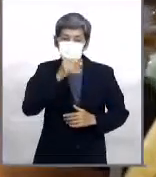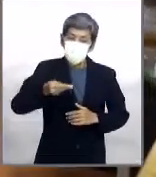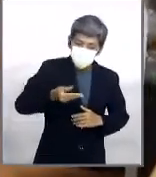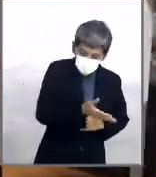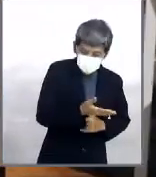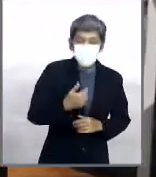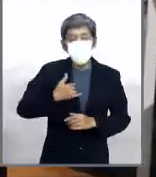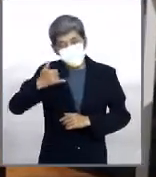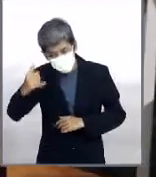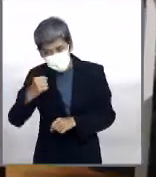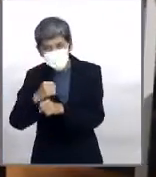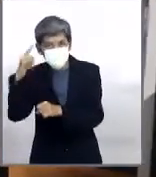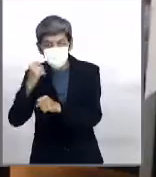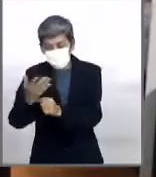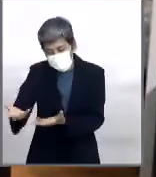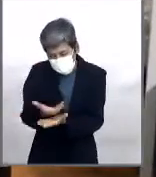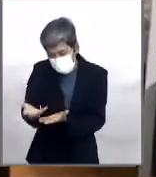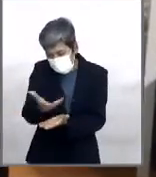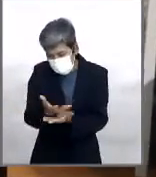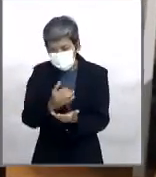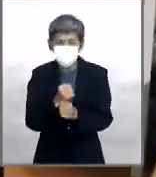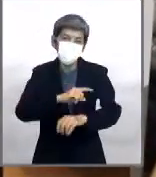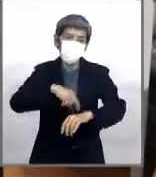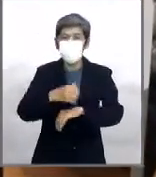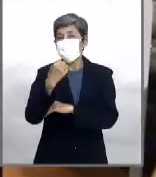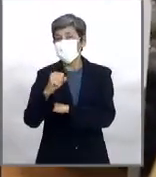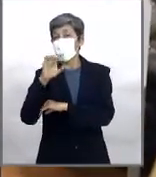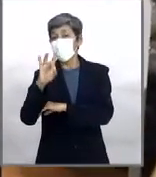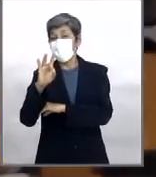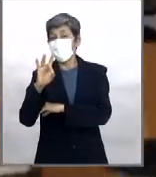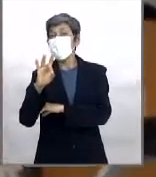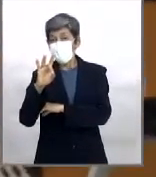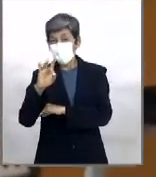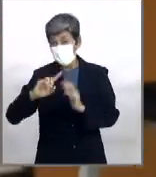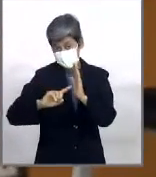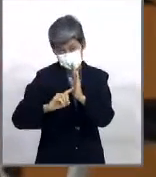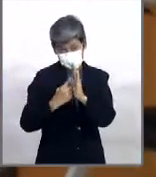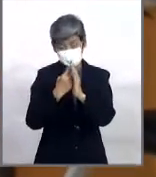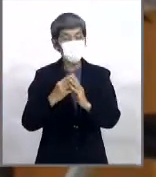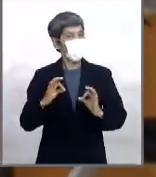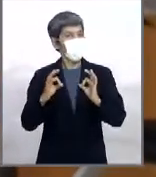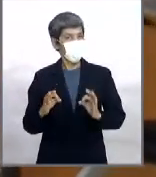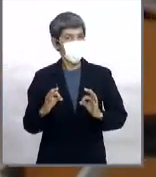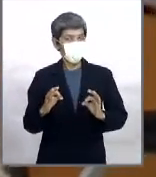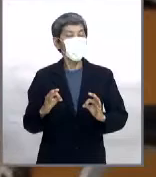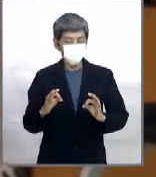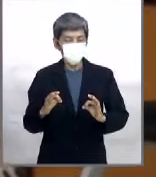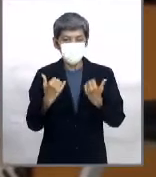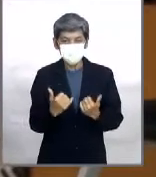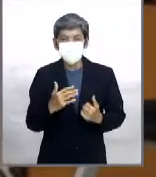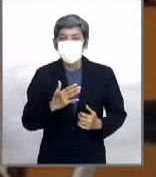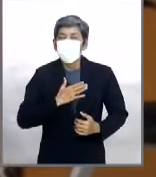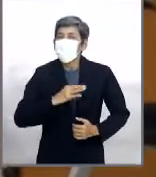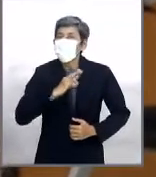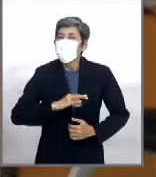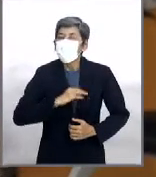ด้วยแล้วก็เก็บจานด้วย ชัวใช่วันนึงก็ทำงานประมาณ18ชั่วโมงเดือนแรกโอ้โอเคมากเลยครับผมพอเดือนที่ส